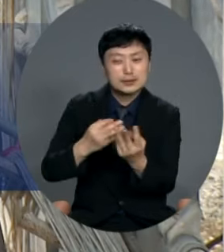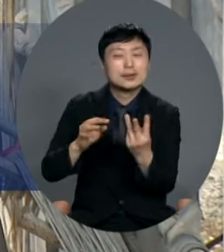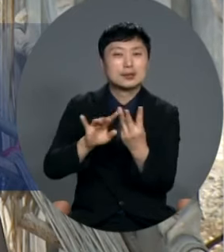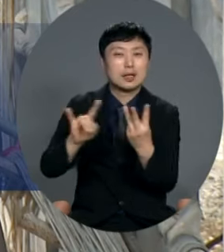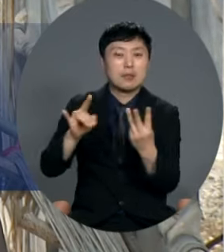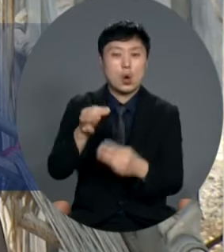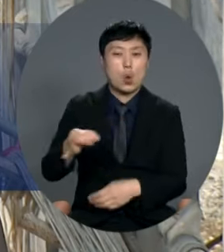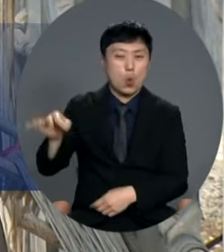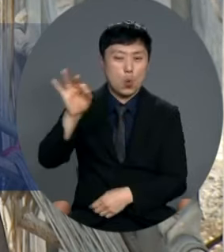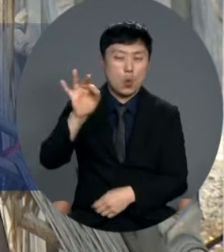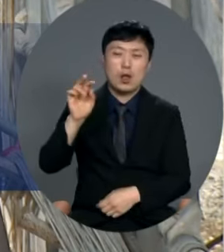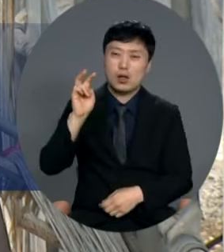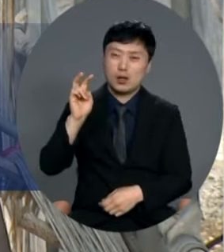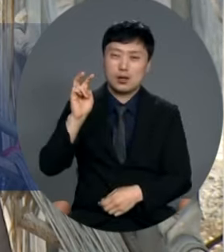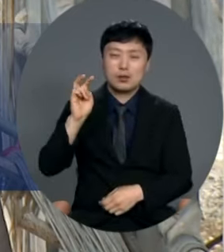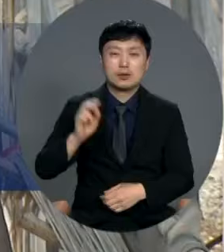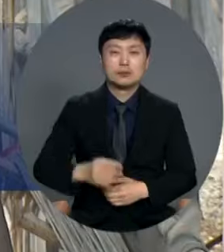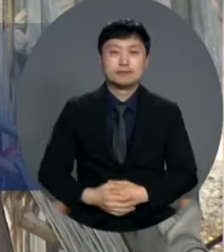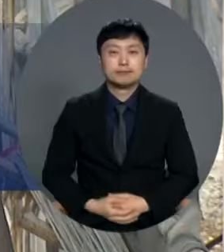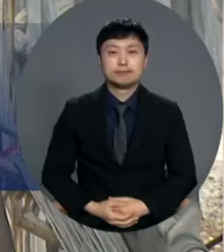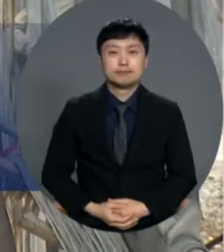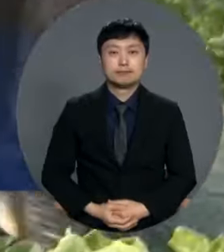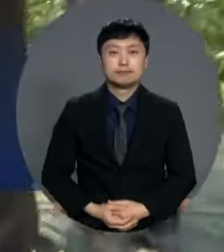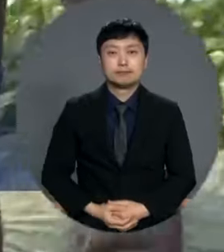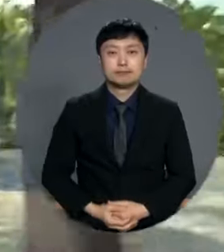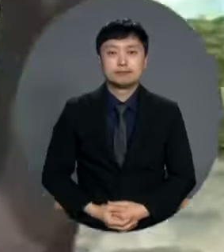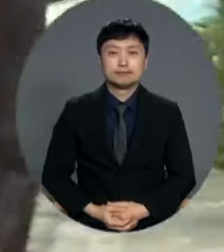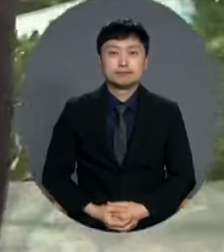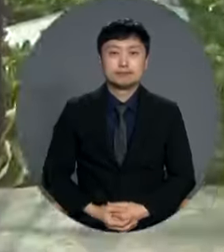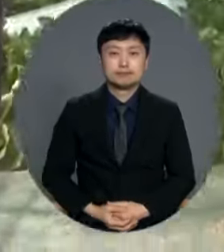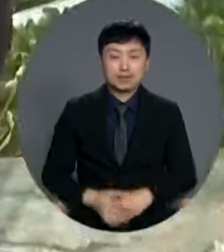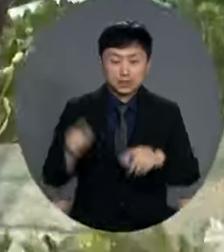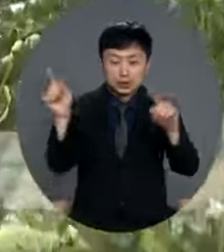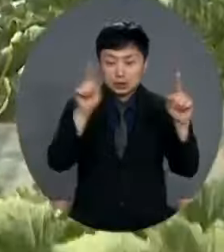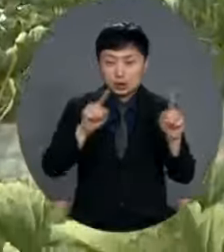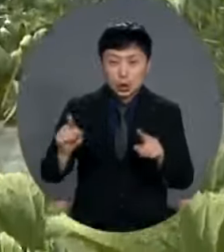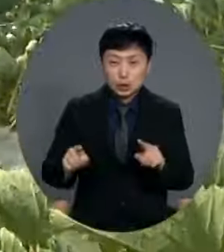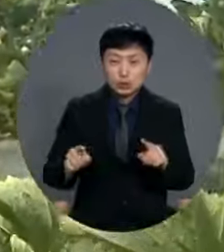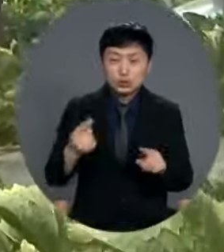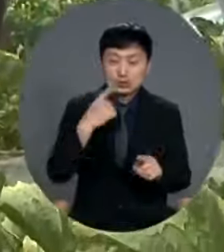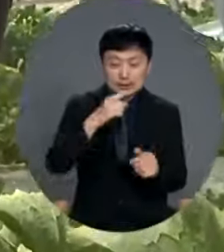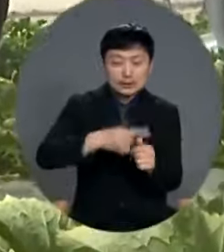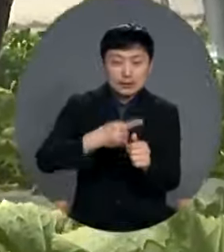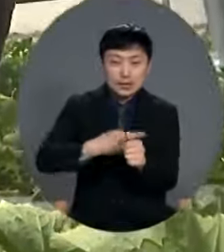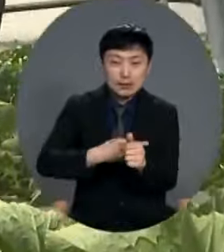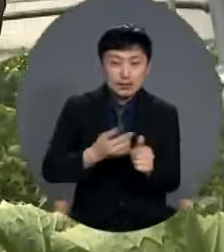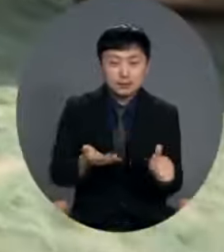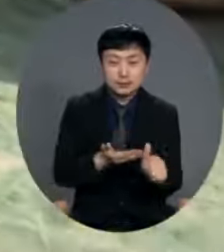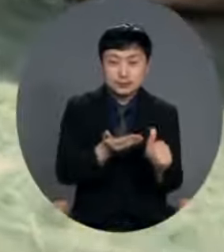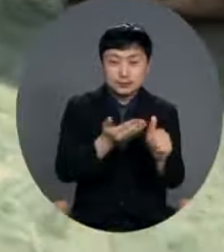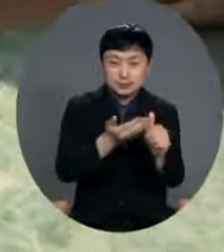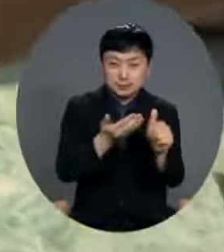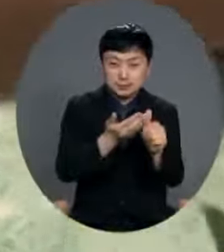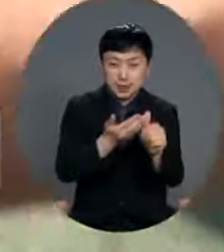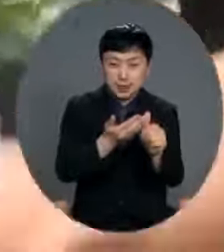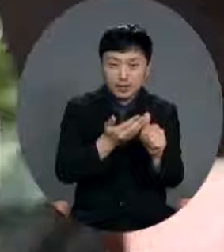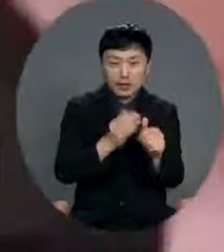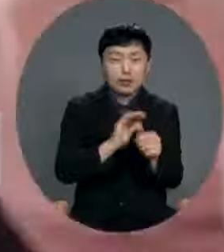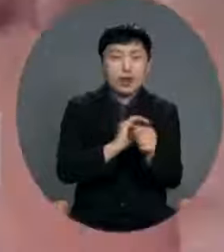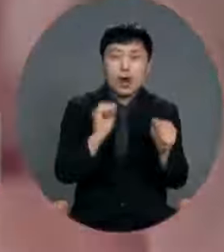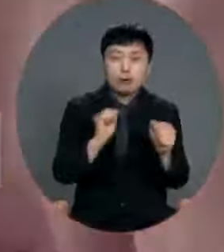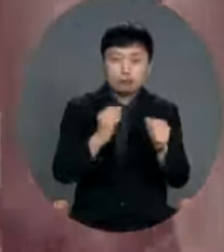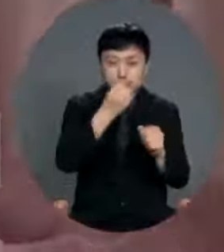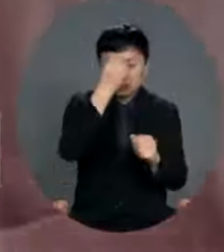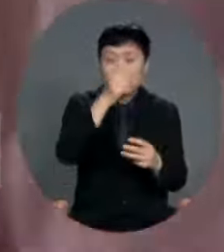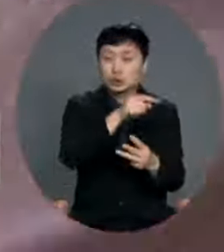이상 올라갈 것으로 예상을 하고 있고. 전국 참외 90% 이상을 생산하는 경북 성주